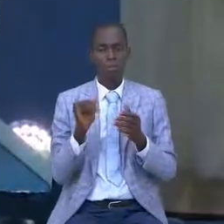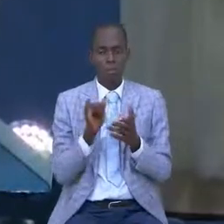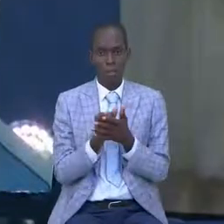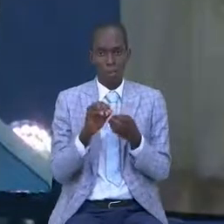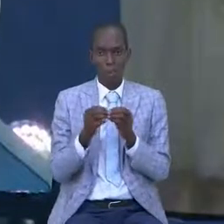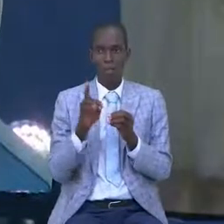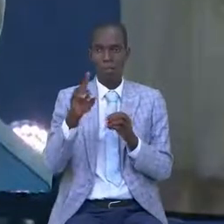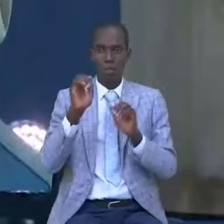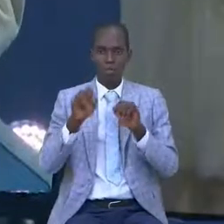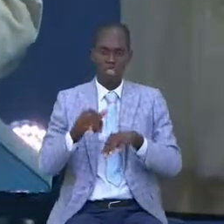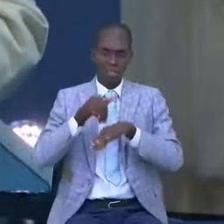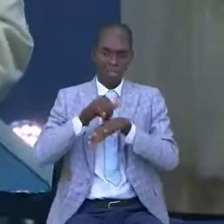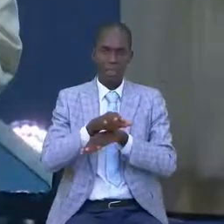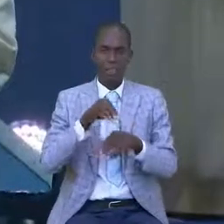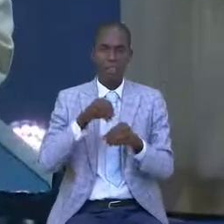+234 91 54 44 92 63.